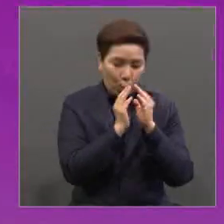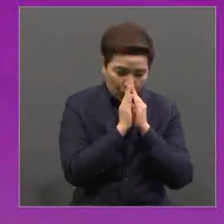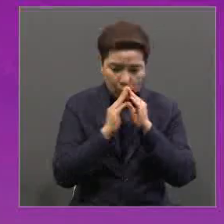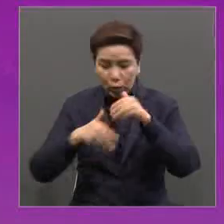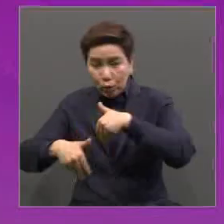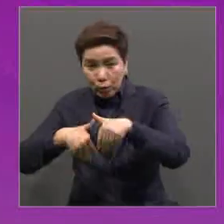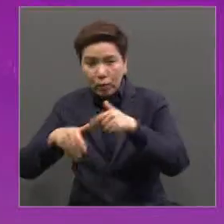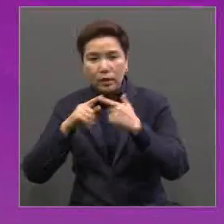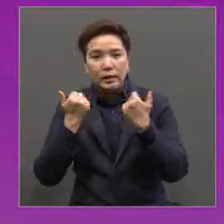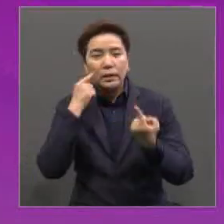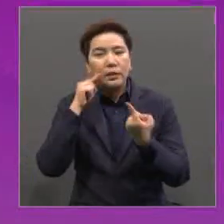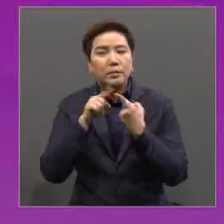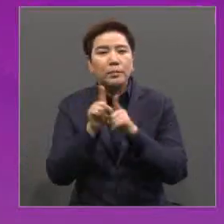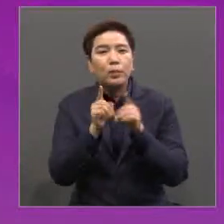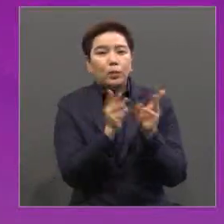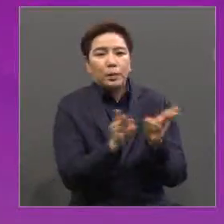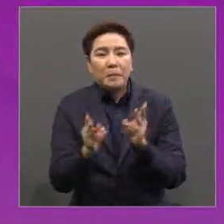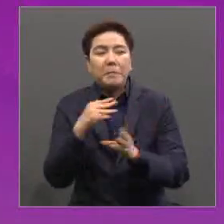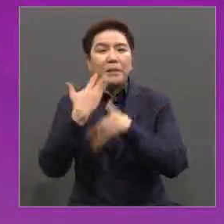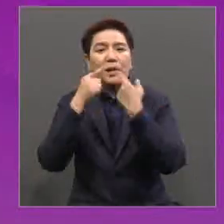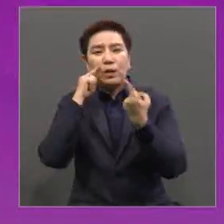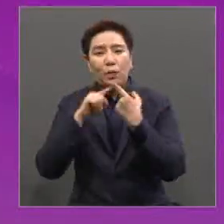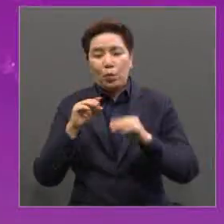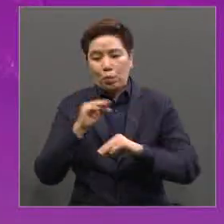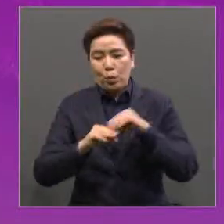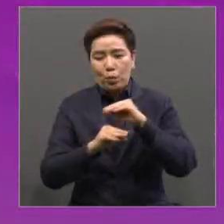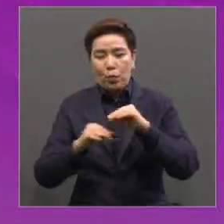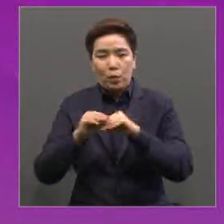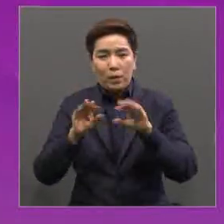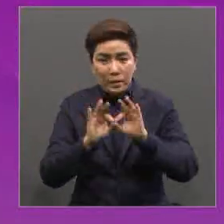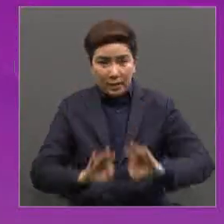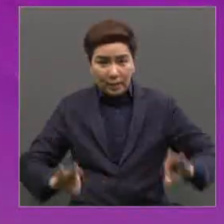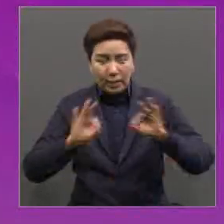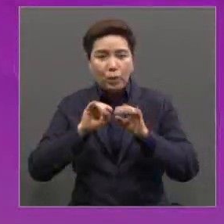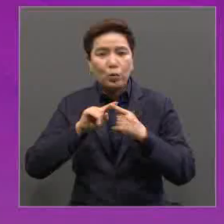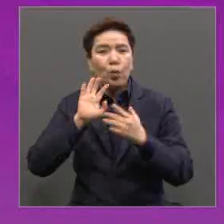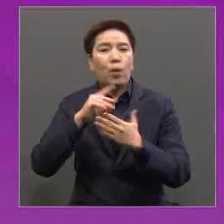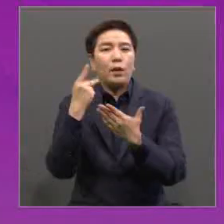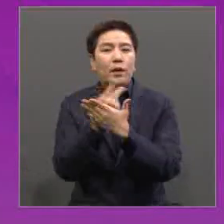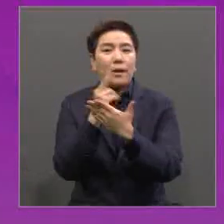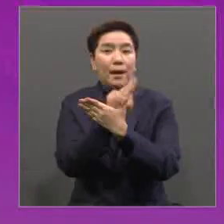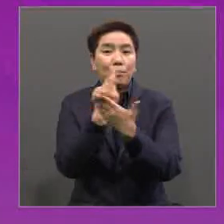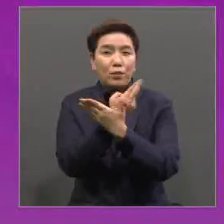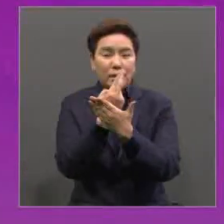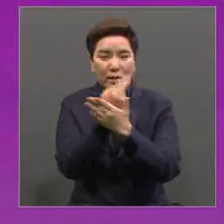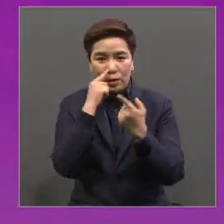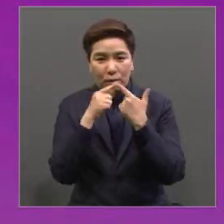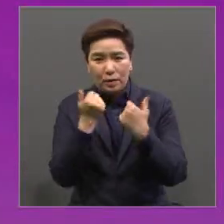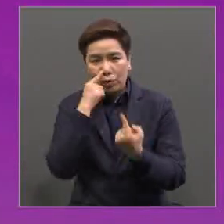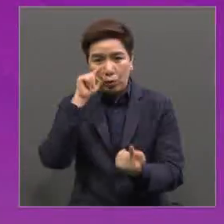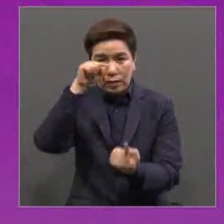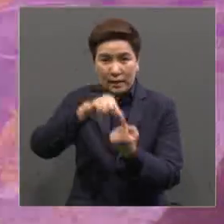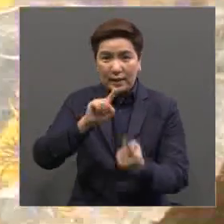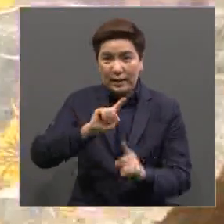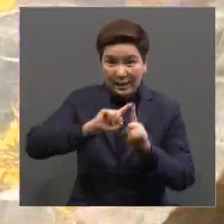กับชุมชนและติดตามแนวทางในการพัฒนาในโครงการสำคัญต่างๆของจังหวัดราชบุรีครับไปดูกันที่จุ